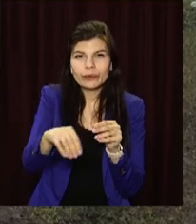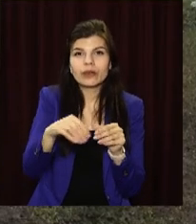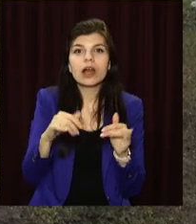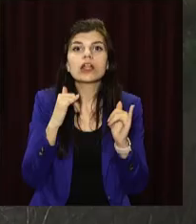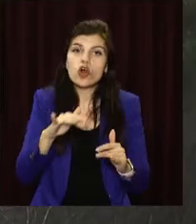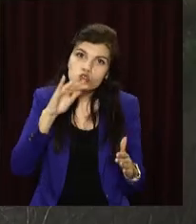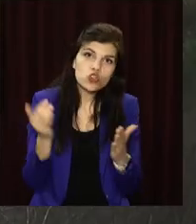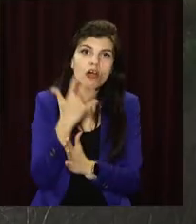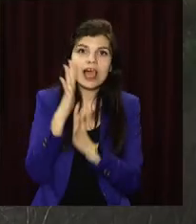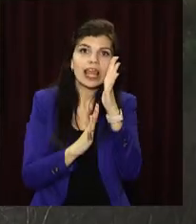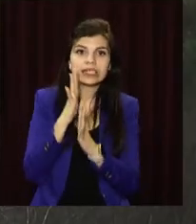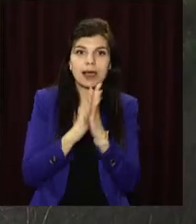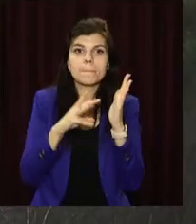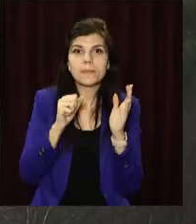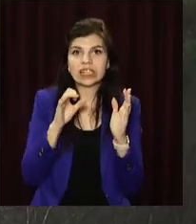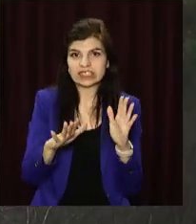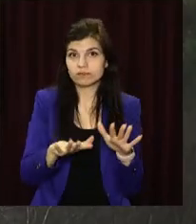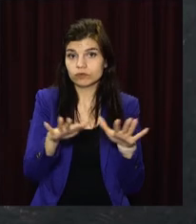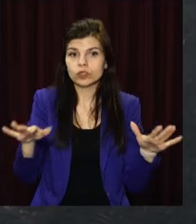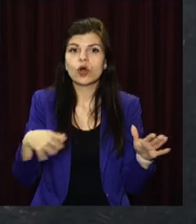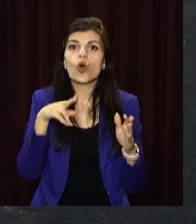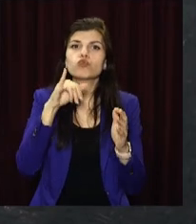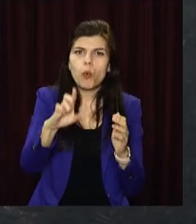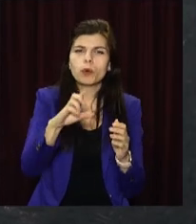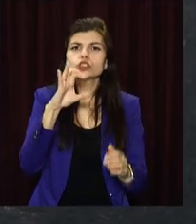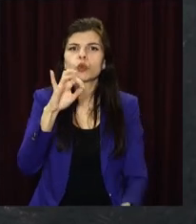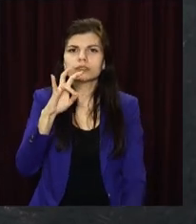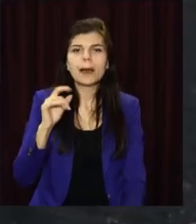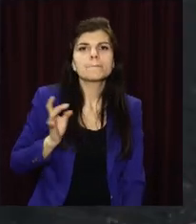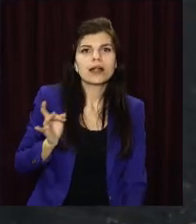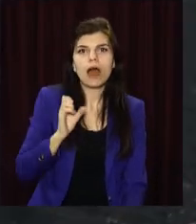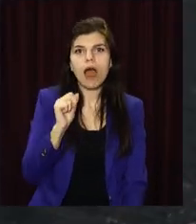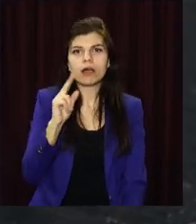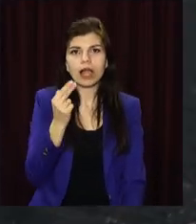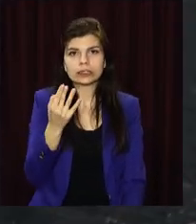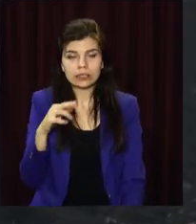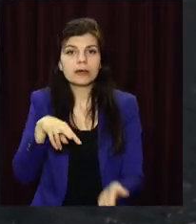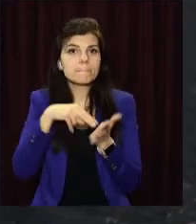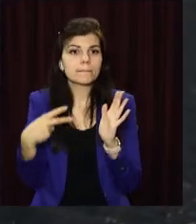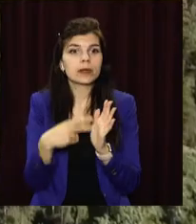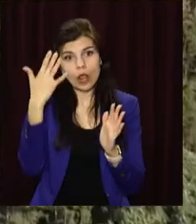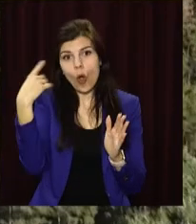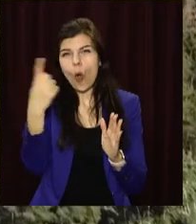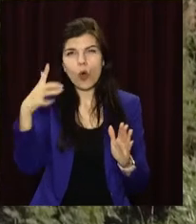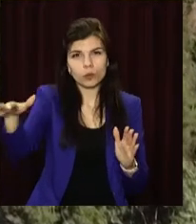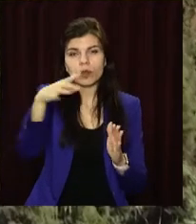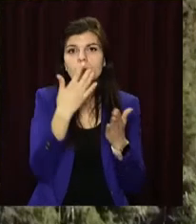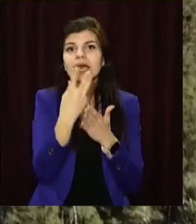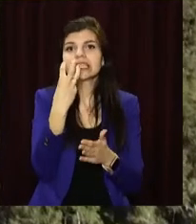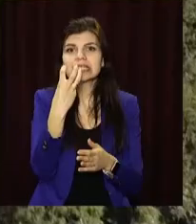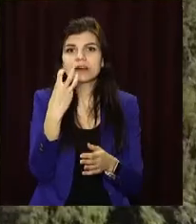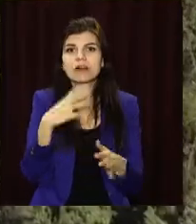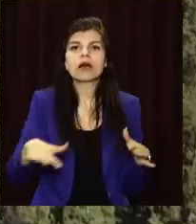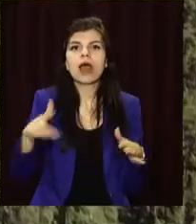для відновлення лісових масивів. Переважно дуб, сосну та білу акацію в області планують засадити понад 300